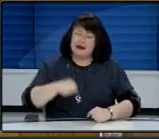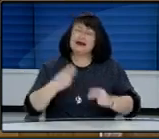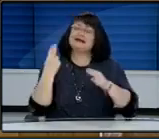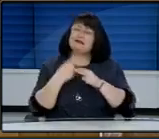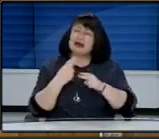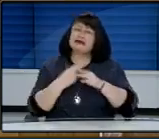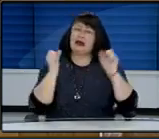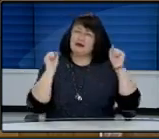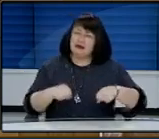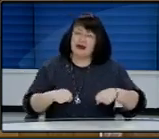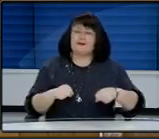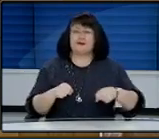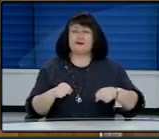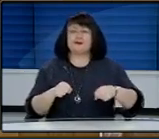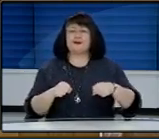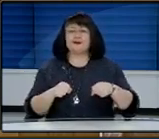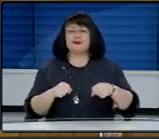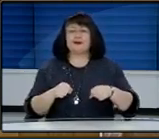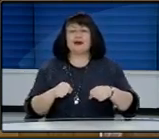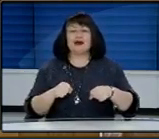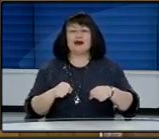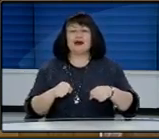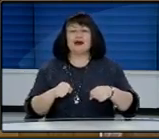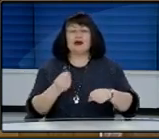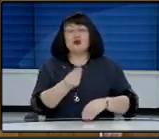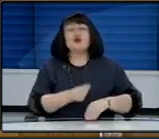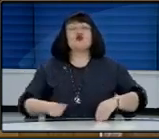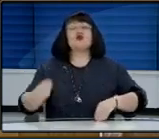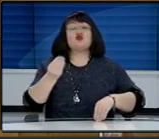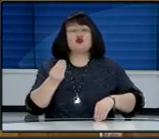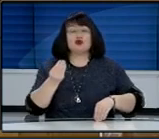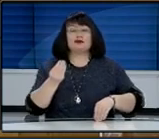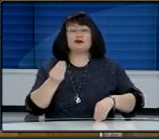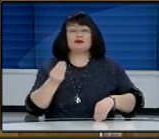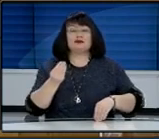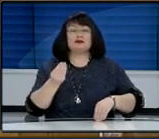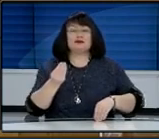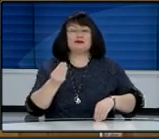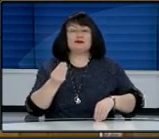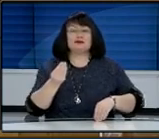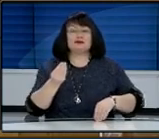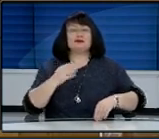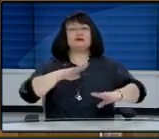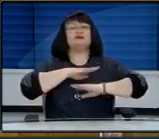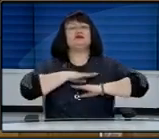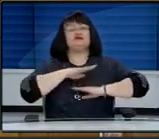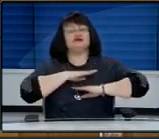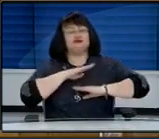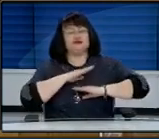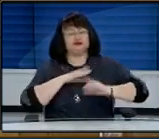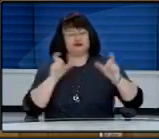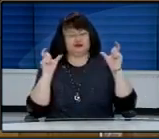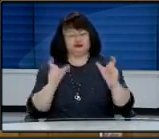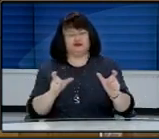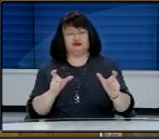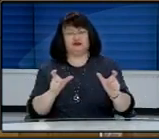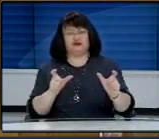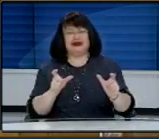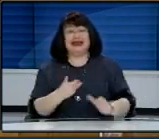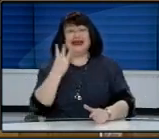σημασία της ενίσχυσης της αποτρεπτικής ικανότητας των ενόπλων δυνάμεων, αλλά 3